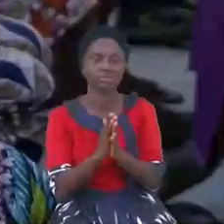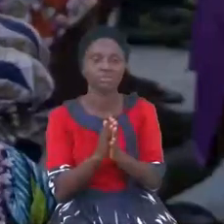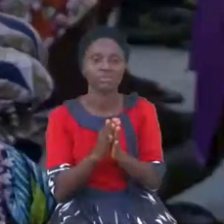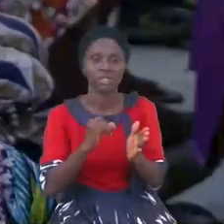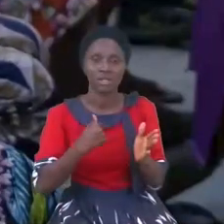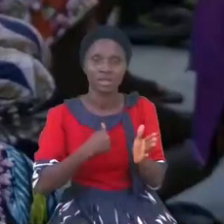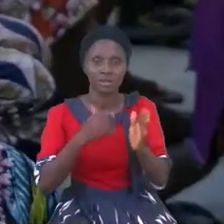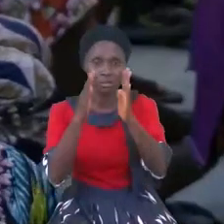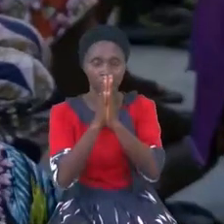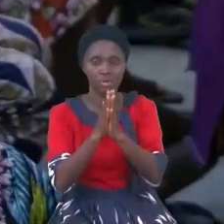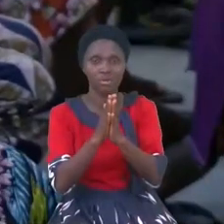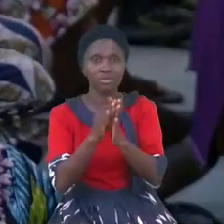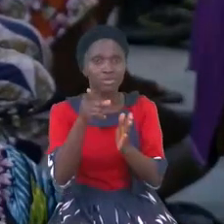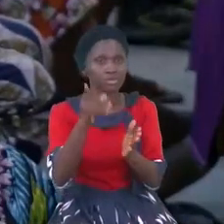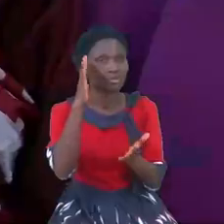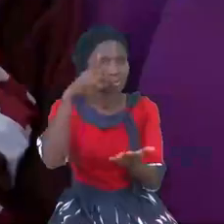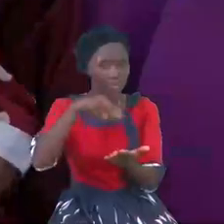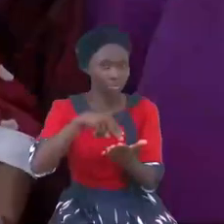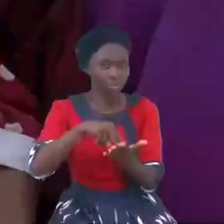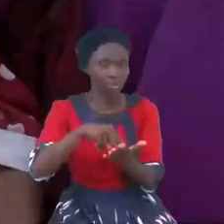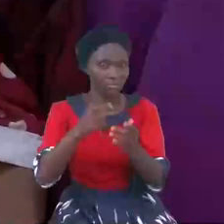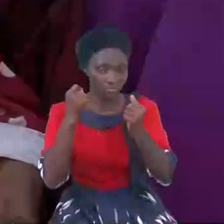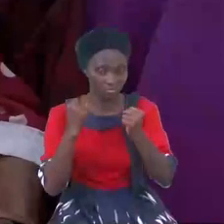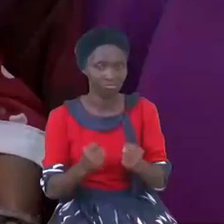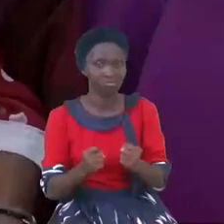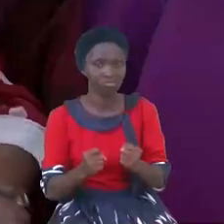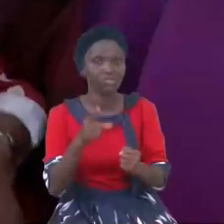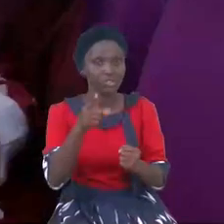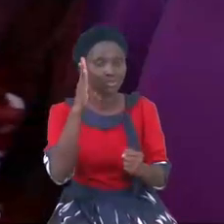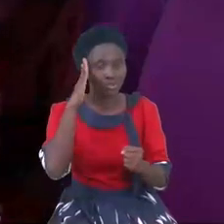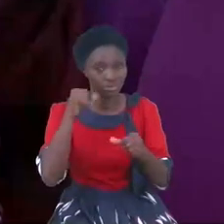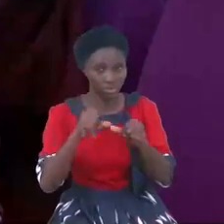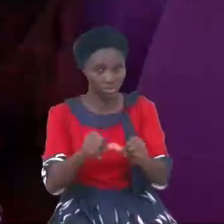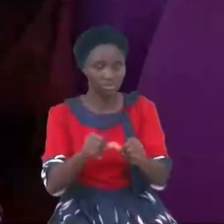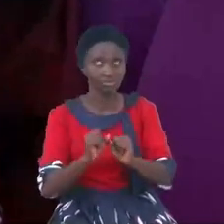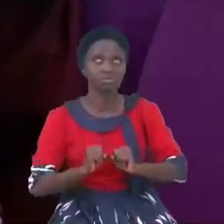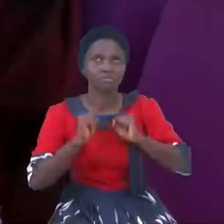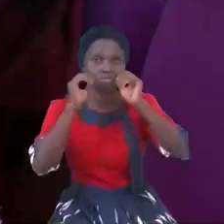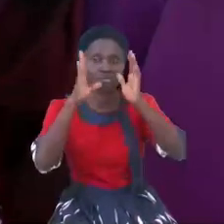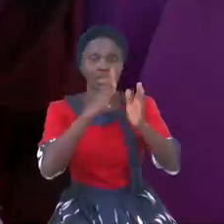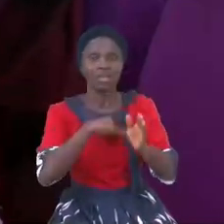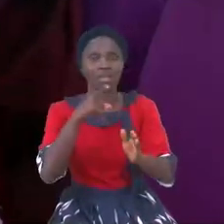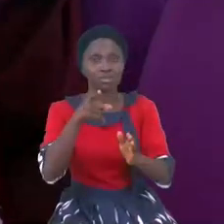que vous soyez fermes, que vous restez consacrés, stables,